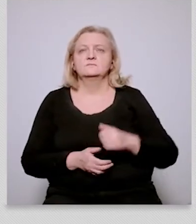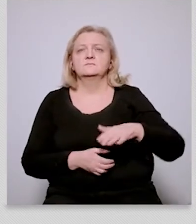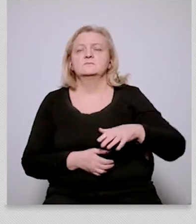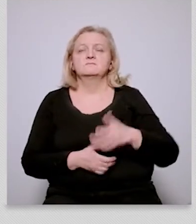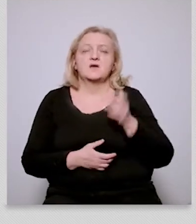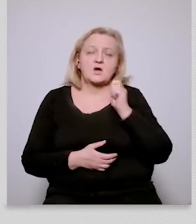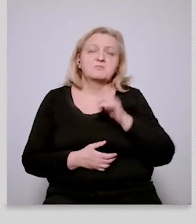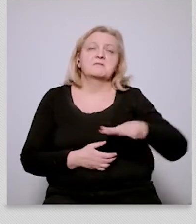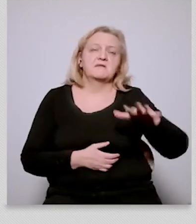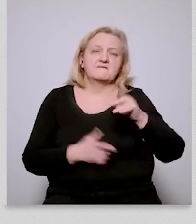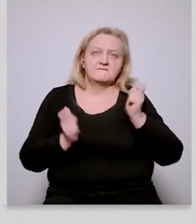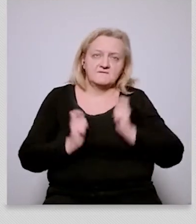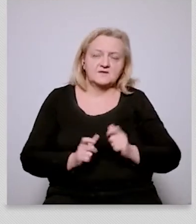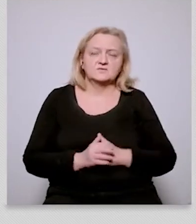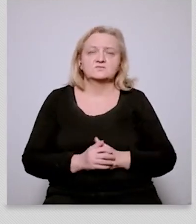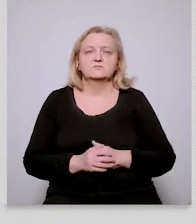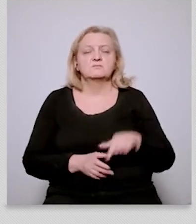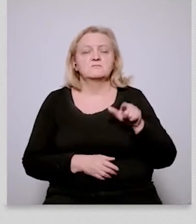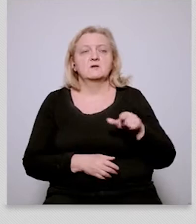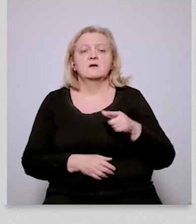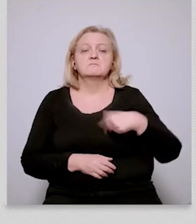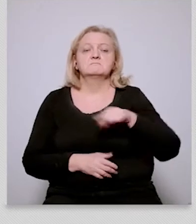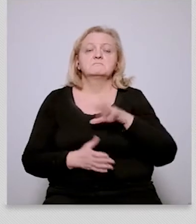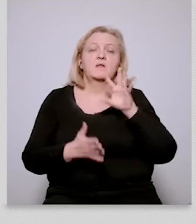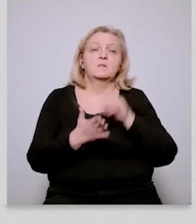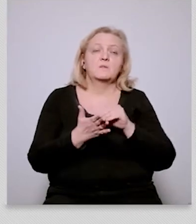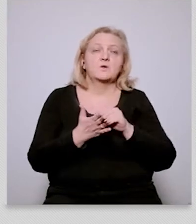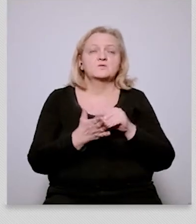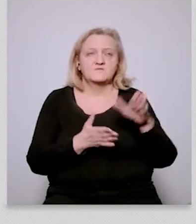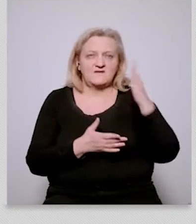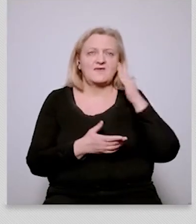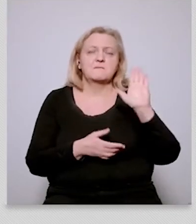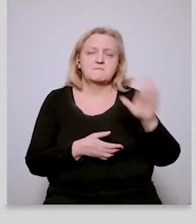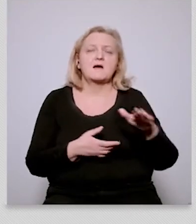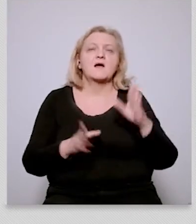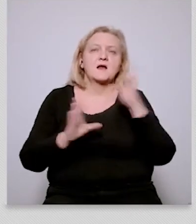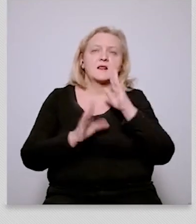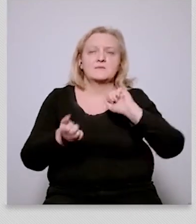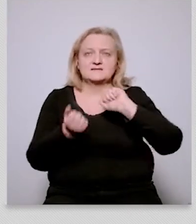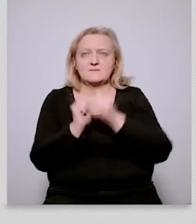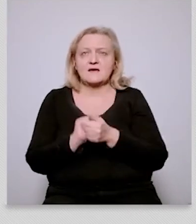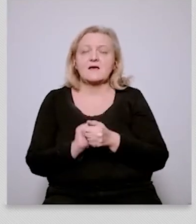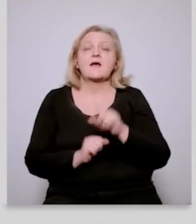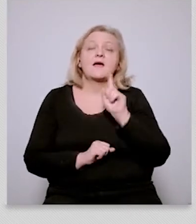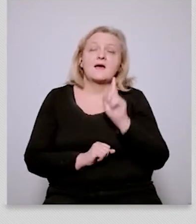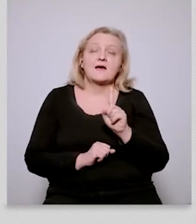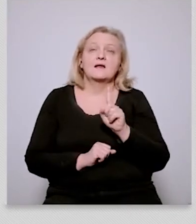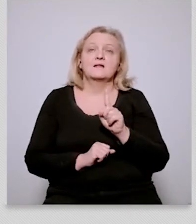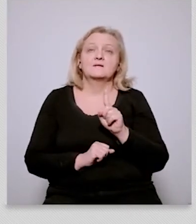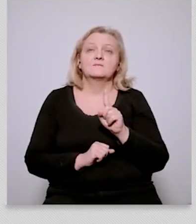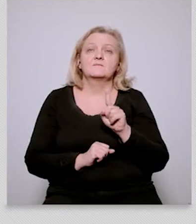wiejskich, z jednej strony doświadczają same zmian klimatu, a z drugiej strony, że tak powiem, nie